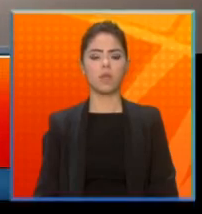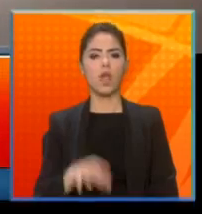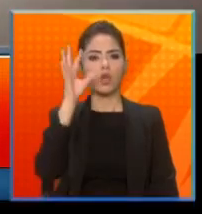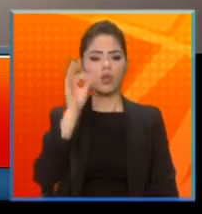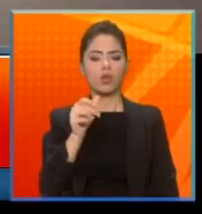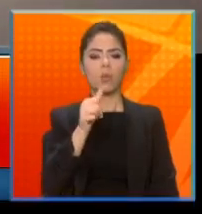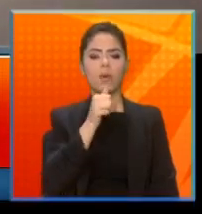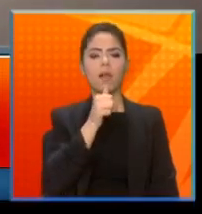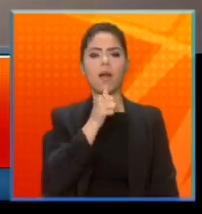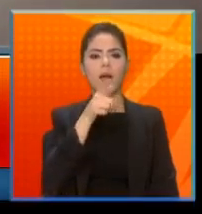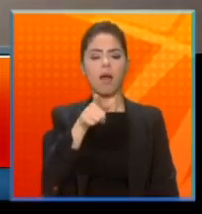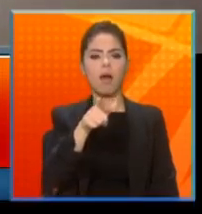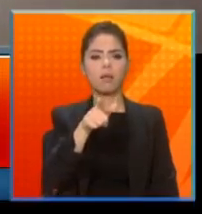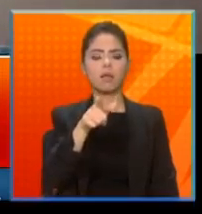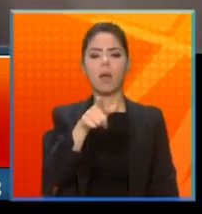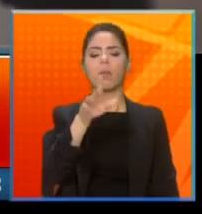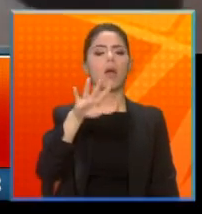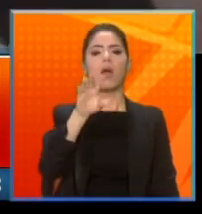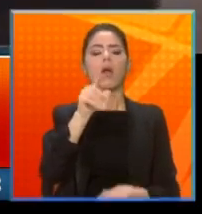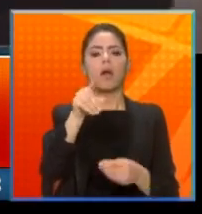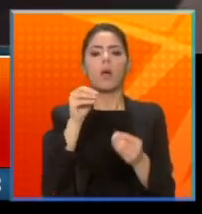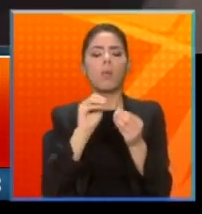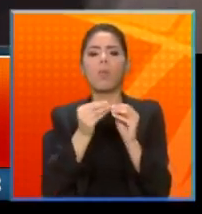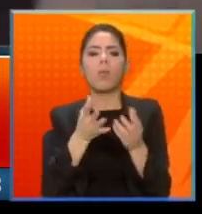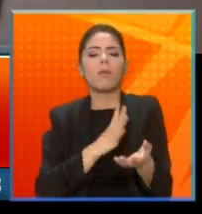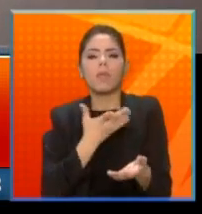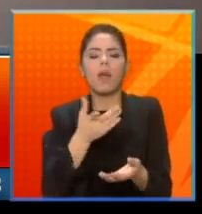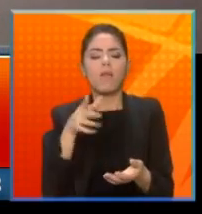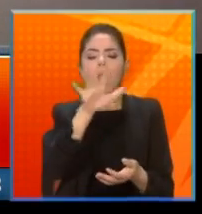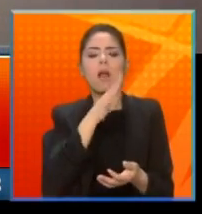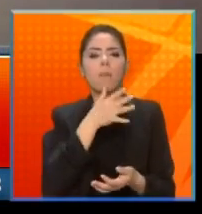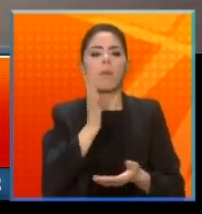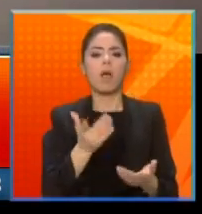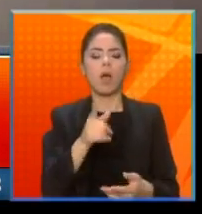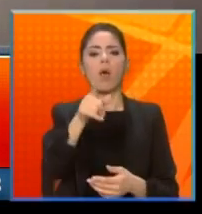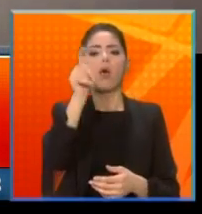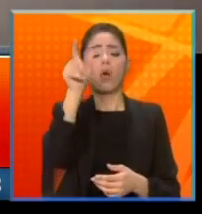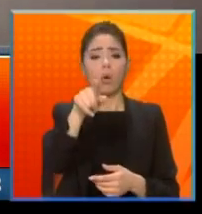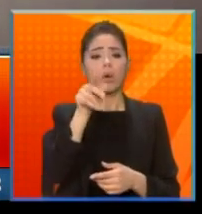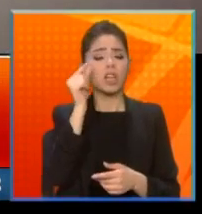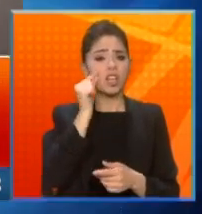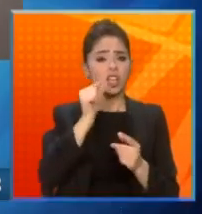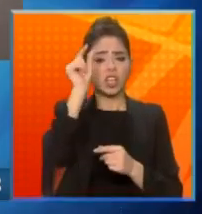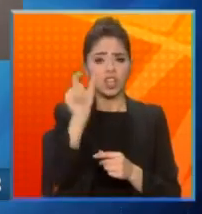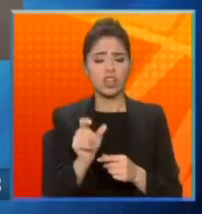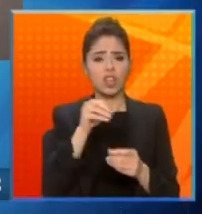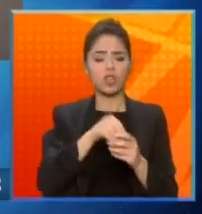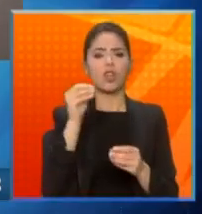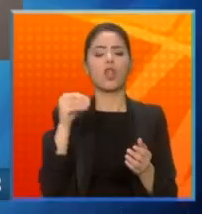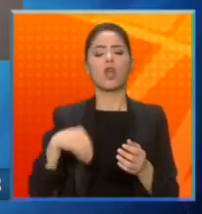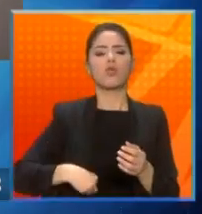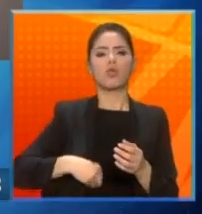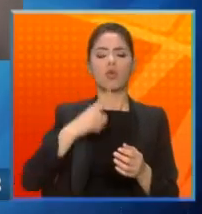Şüpheli yolcunun otomatla derdi nedir bilinmez ama görüntüleri izleyen İGA yetkilileri o yolcu hakkında suç duyurusunda bulundu.